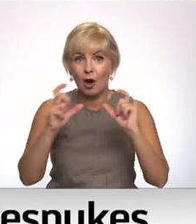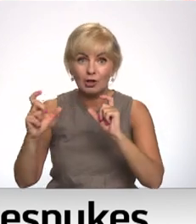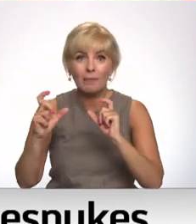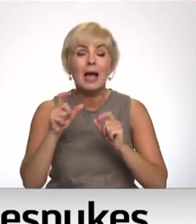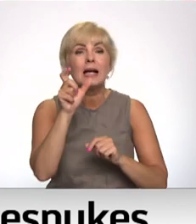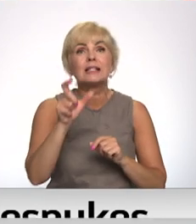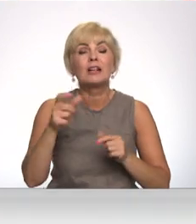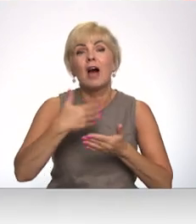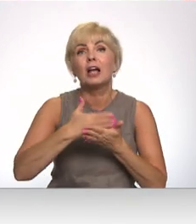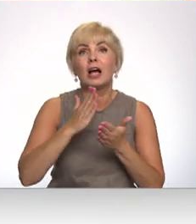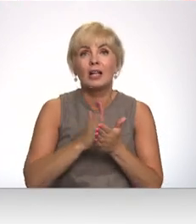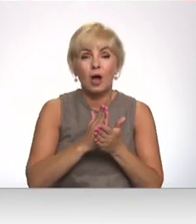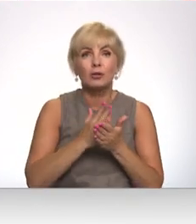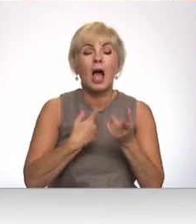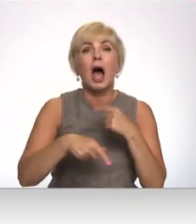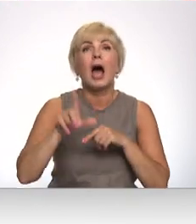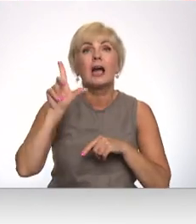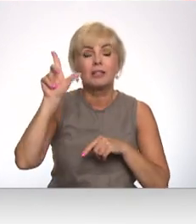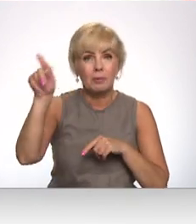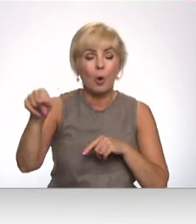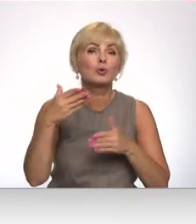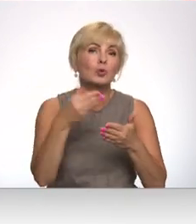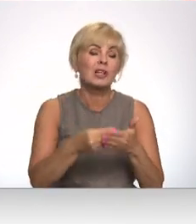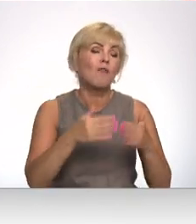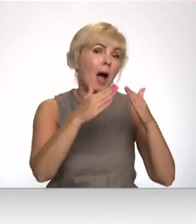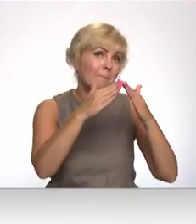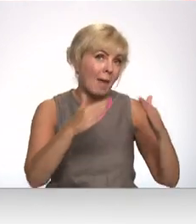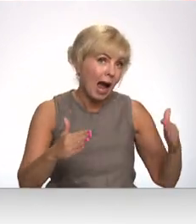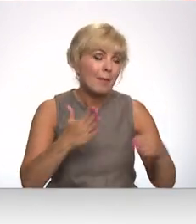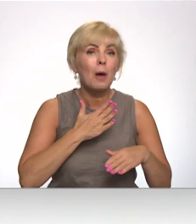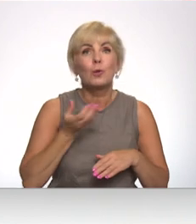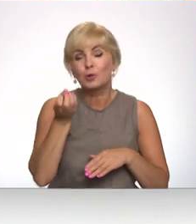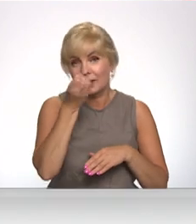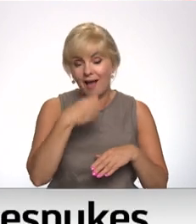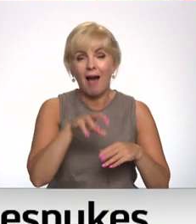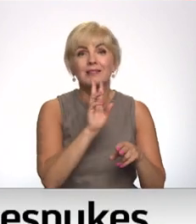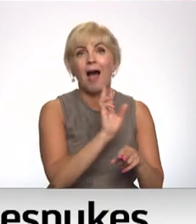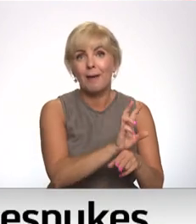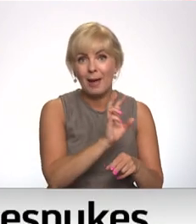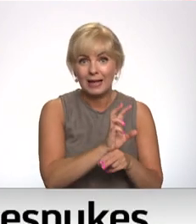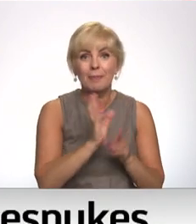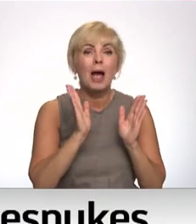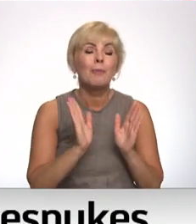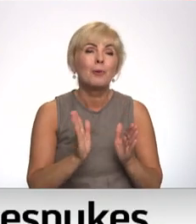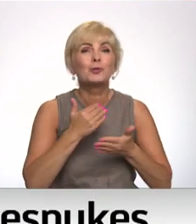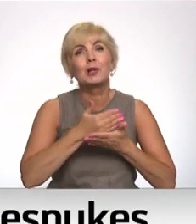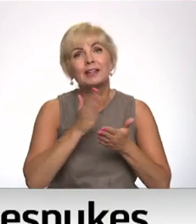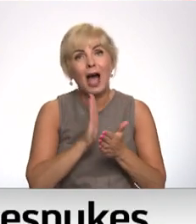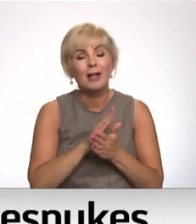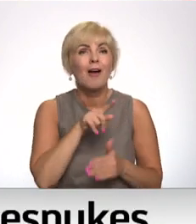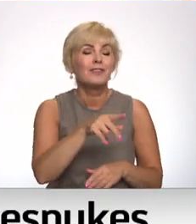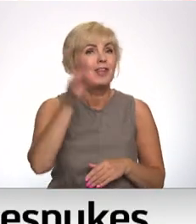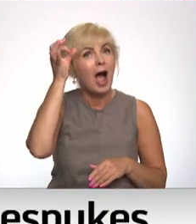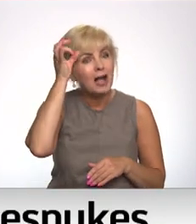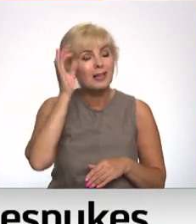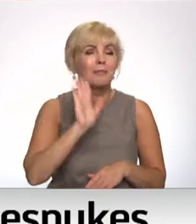lielākā daļa jau noteikti aizdosies atpakaļ uz savām mājām, un tad mūsu dārza apmeklējums varbūt būs kaut kāda daļa no tā, ko viņi atcerēsies